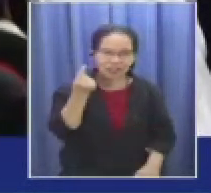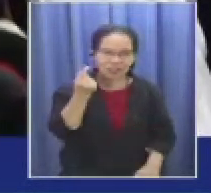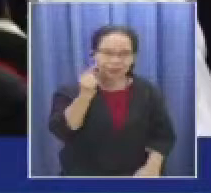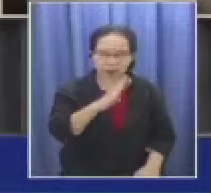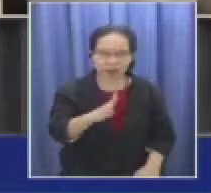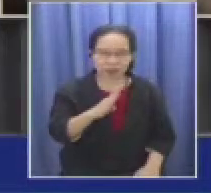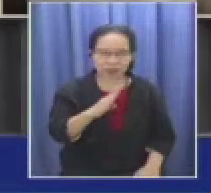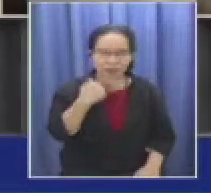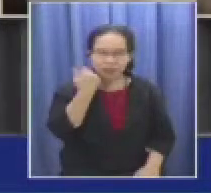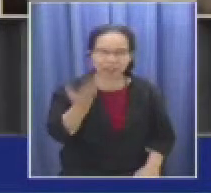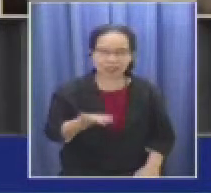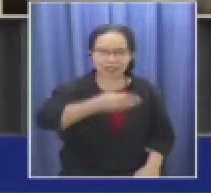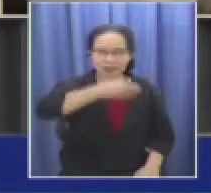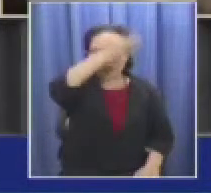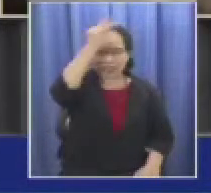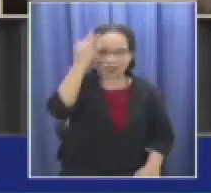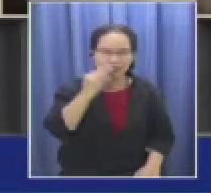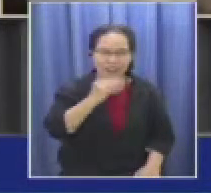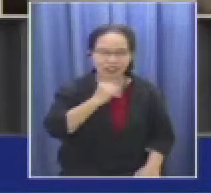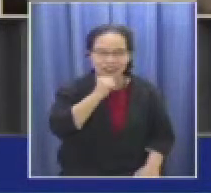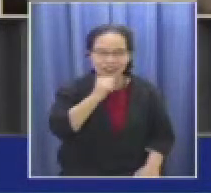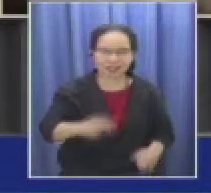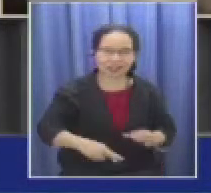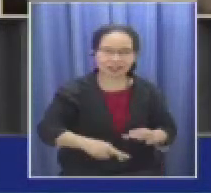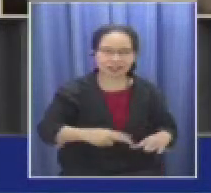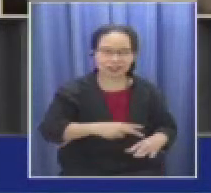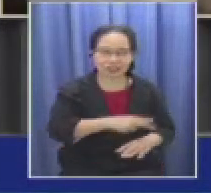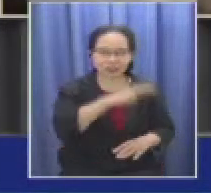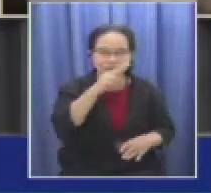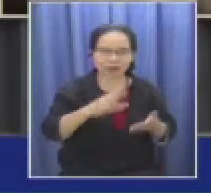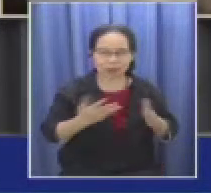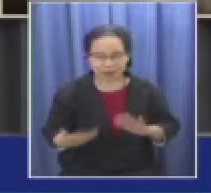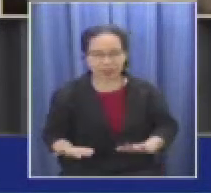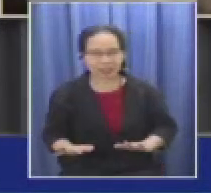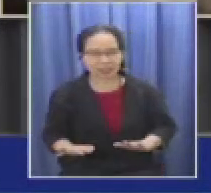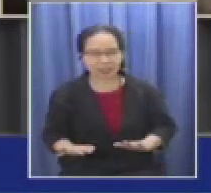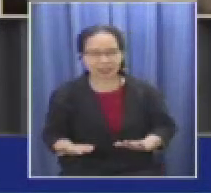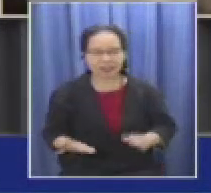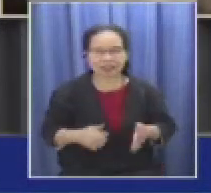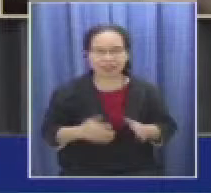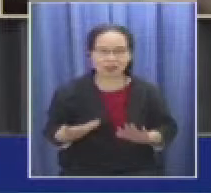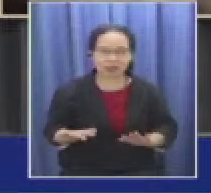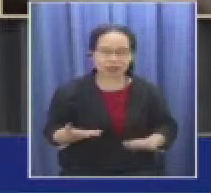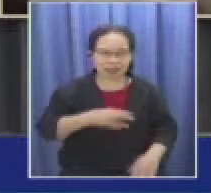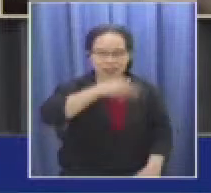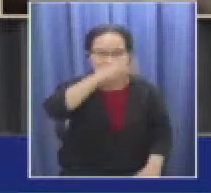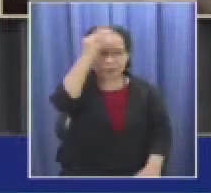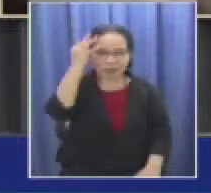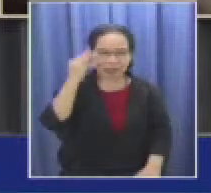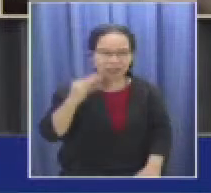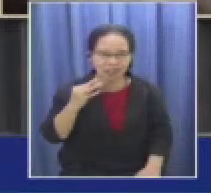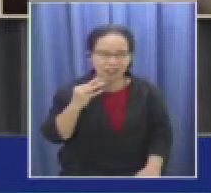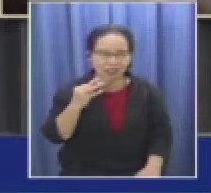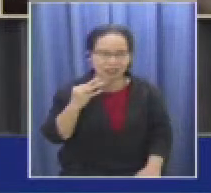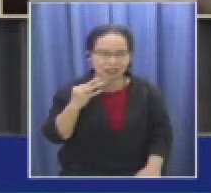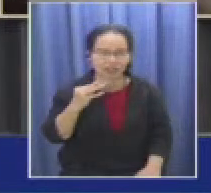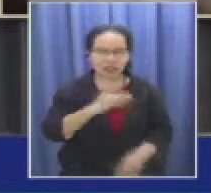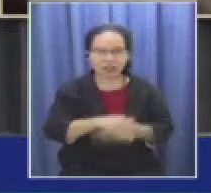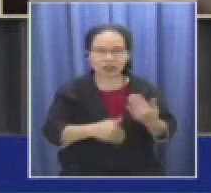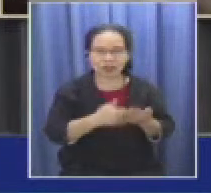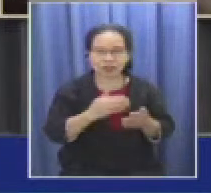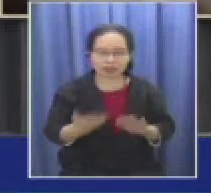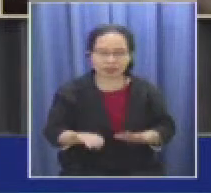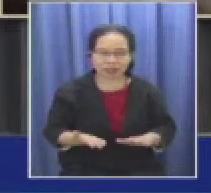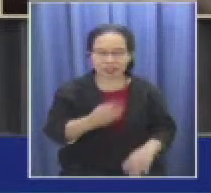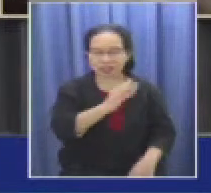nyaneye nanso ada na Maria wu no wo san so hye ne sɛ ɔmmɔ mpaeɛ ma wo da biara nkɔpem